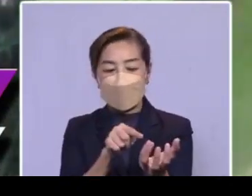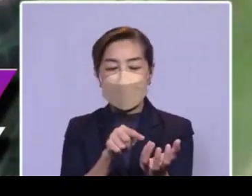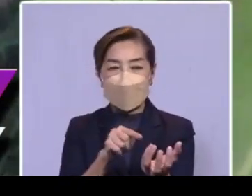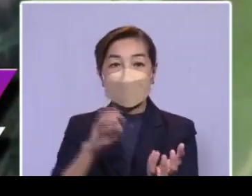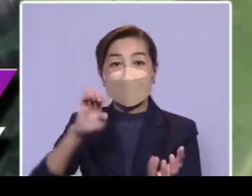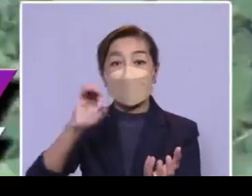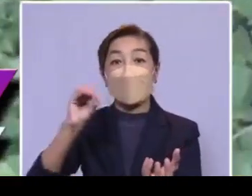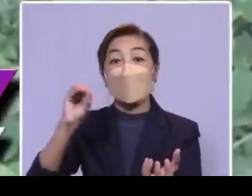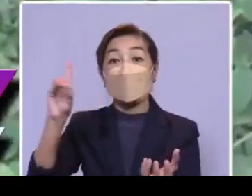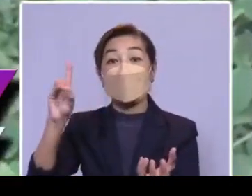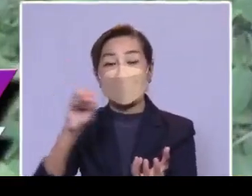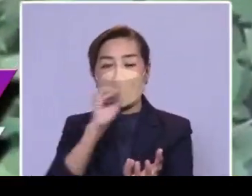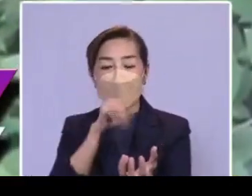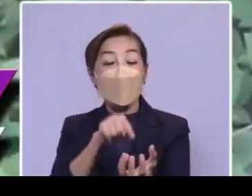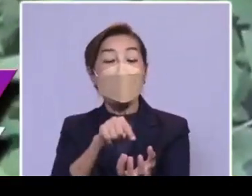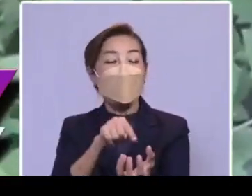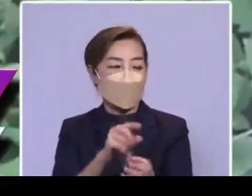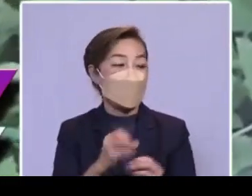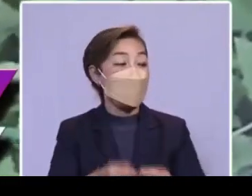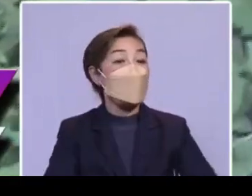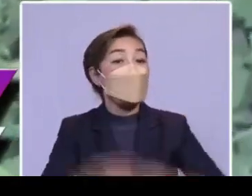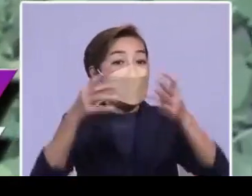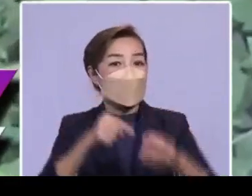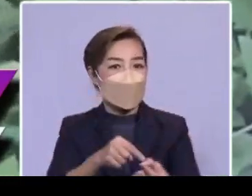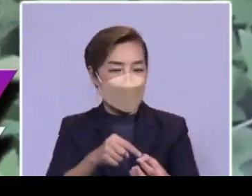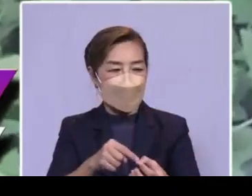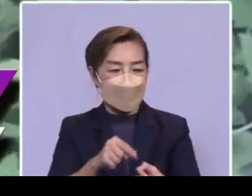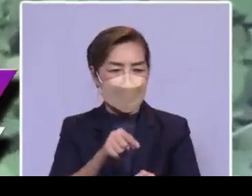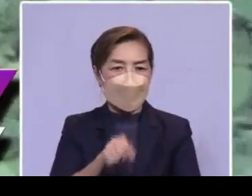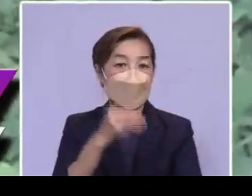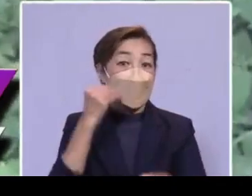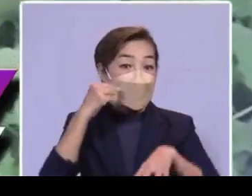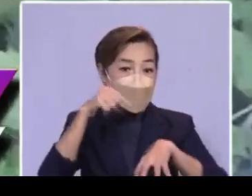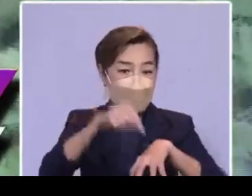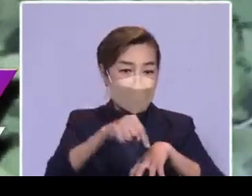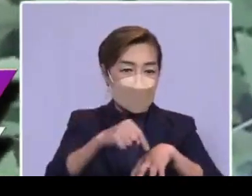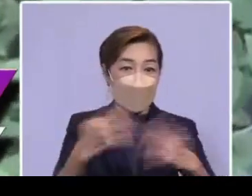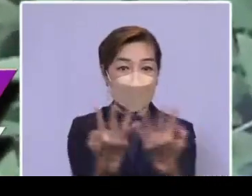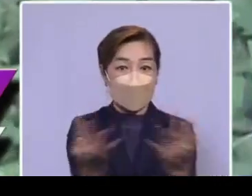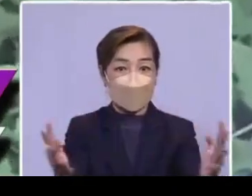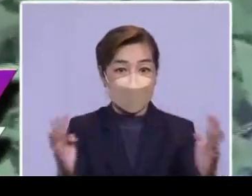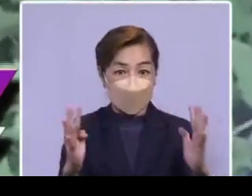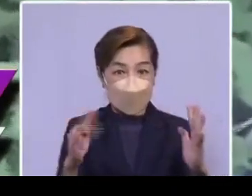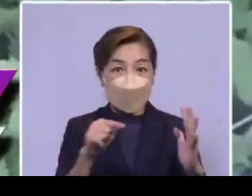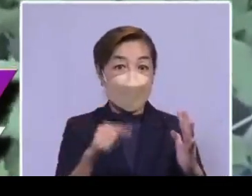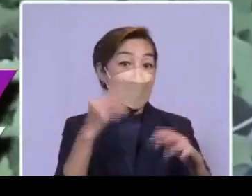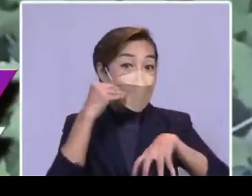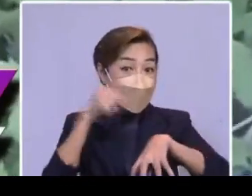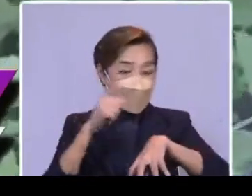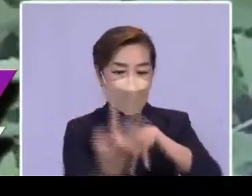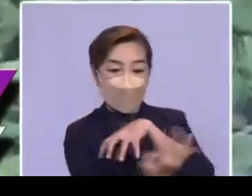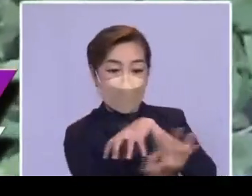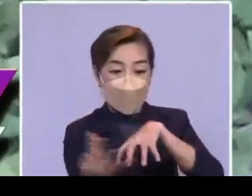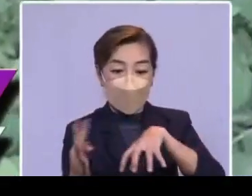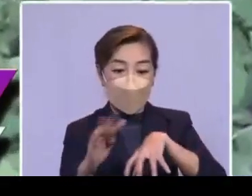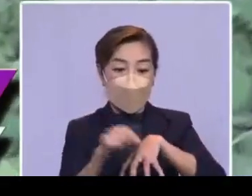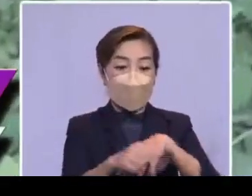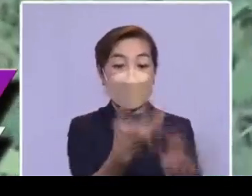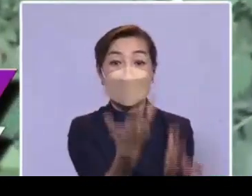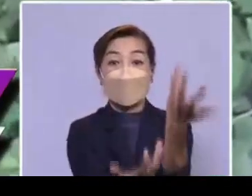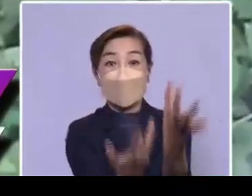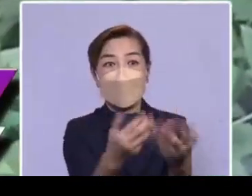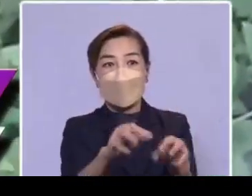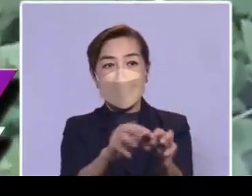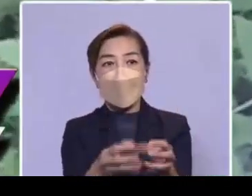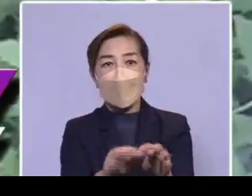มันคือระเบิดครับโอ้โหมันถูกทิ้งอยู่ที่ข้างรั้วในป่าหญ้าหลังบ้านหลังนี้นี่แหละฮะเจ้าหน้าที่